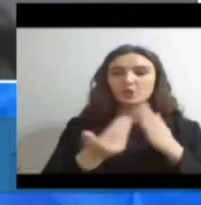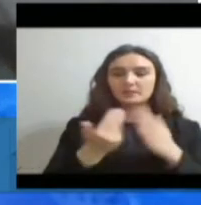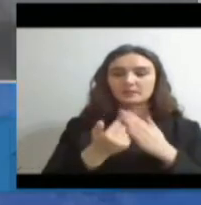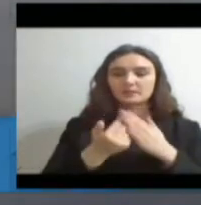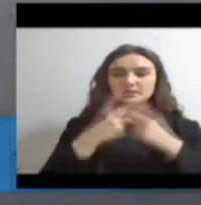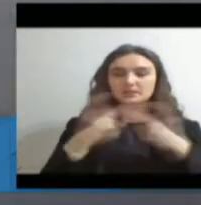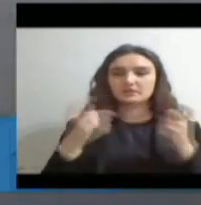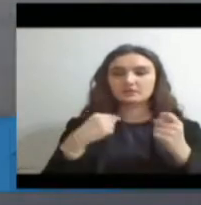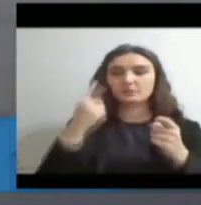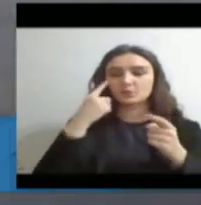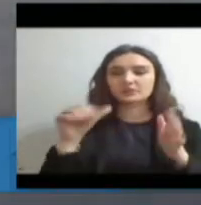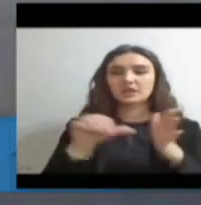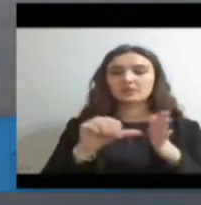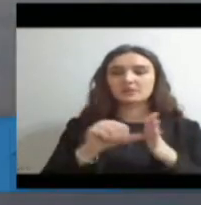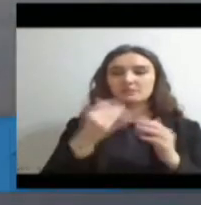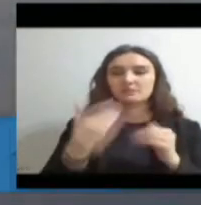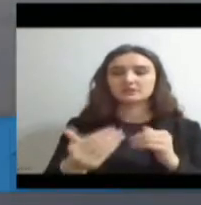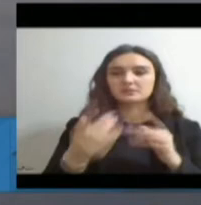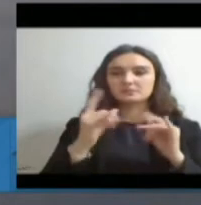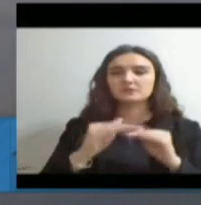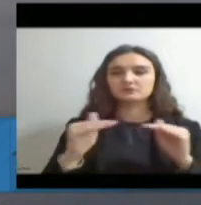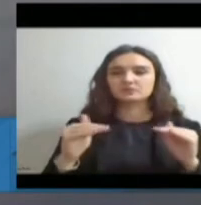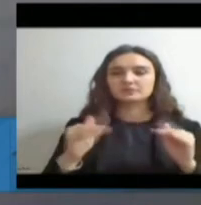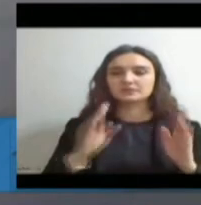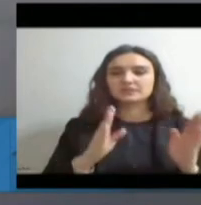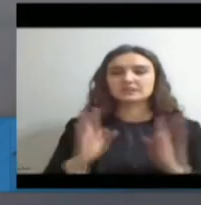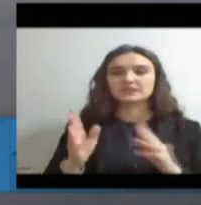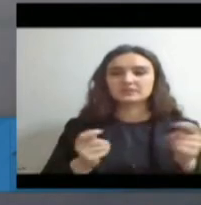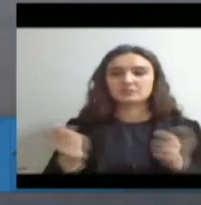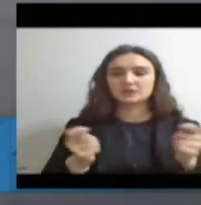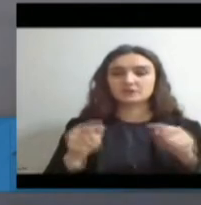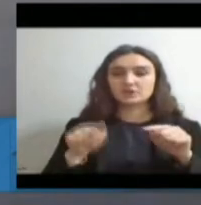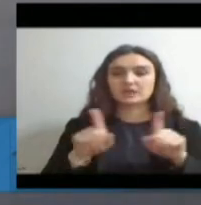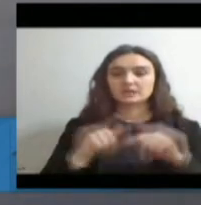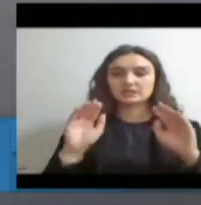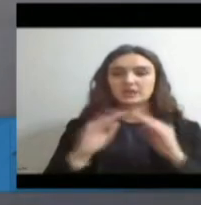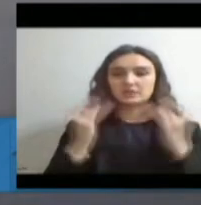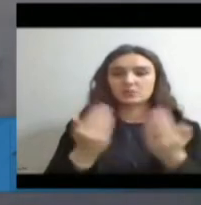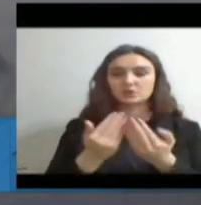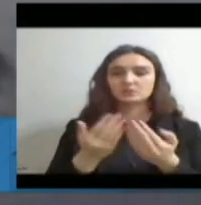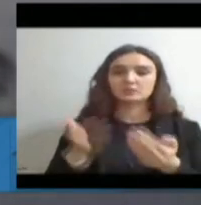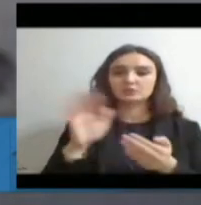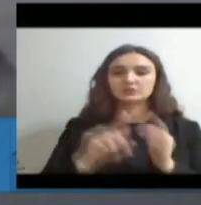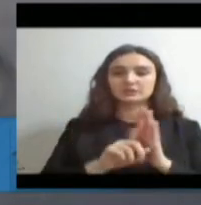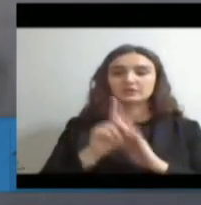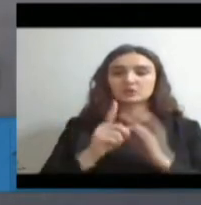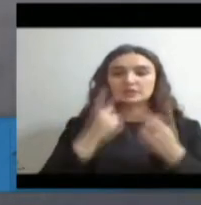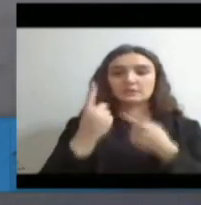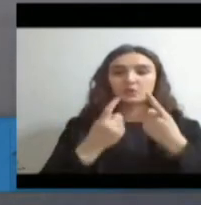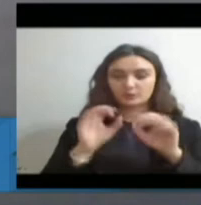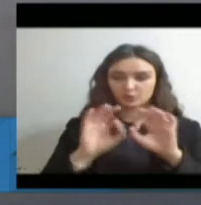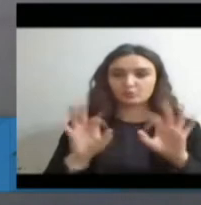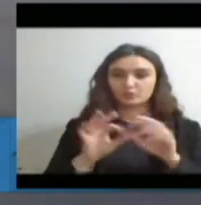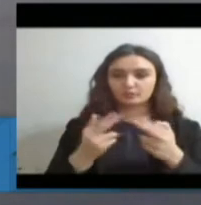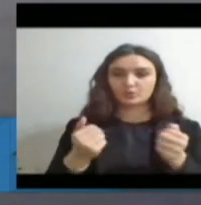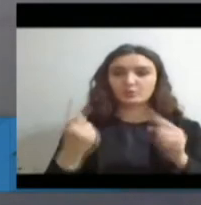ვფიქრობ დაეხმარება მათ ბავშვის ქცევის მართვაში ასეთ გარემოში. მოდი დავიწყოთ ინფორმირებულობით, ხომ? პირველ